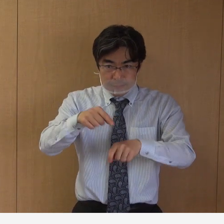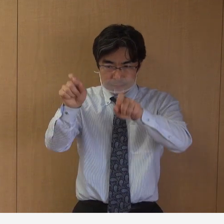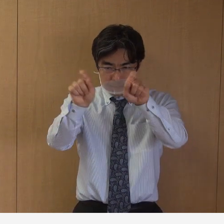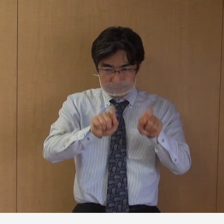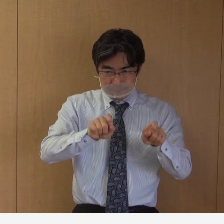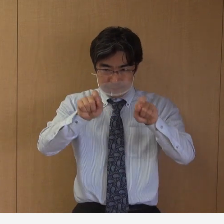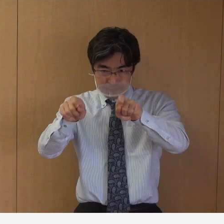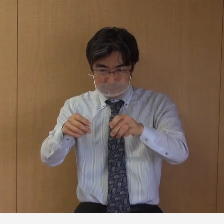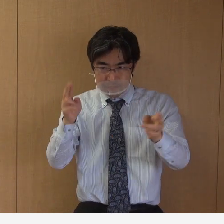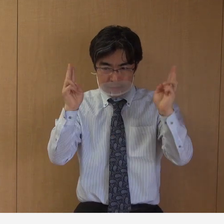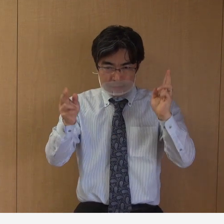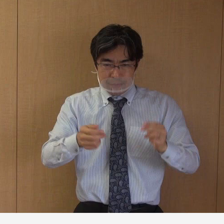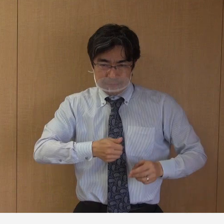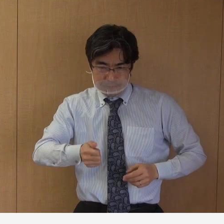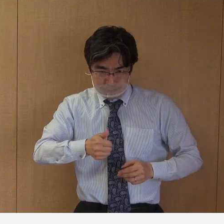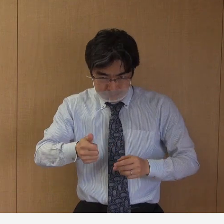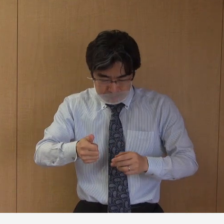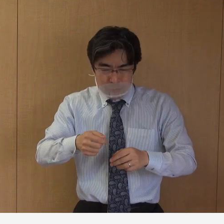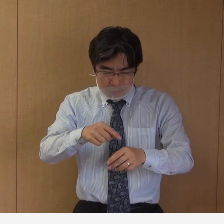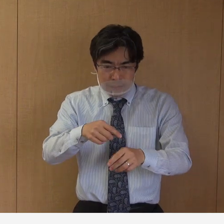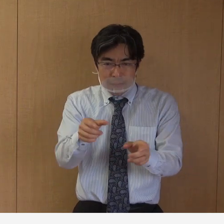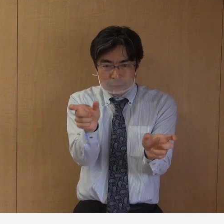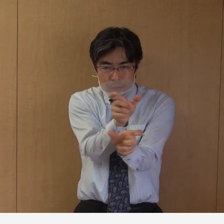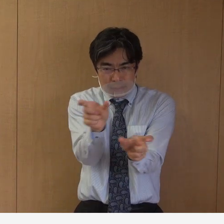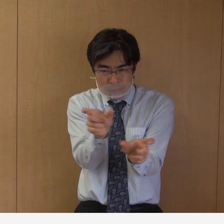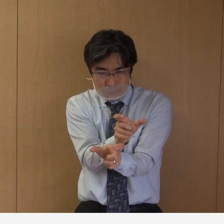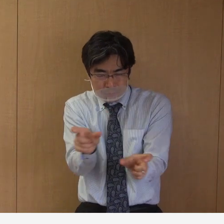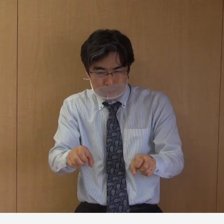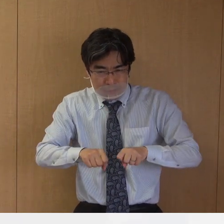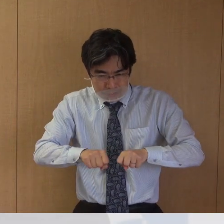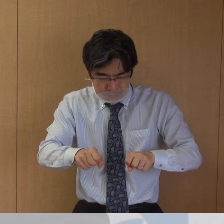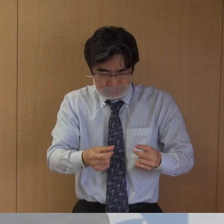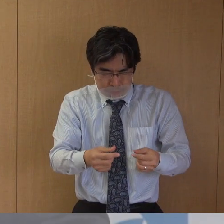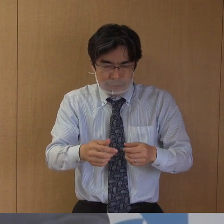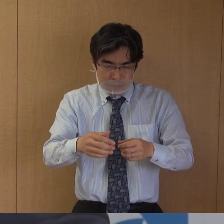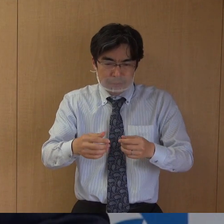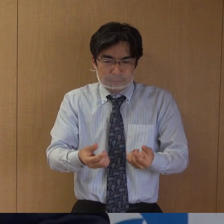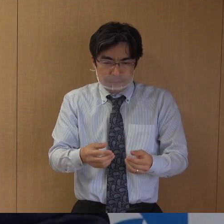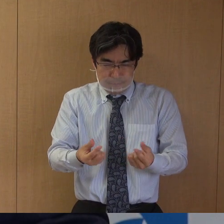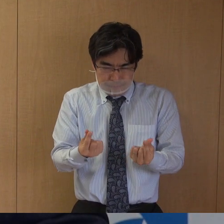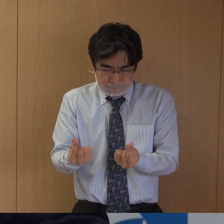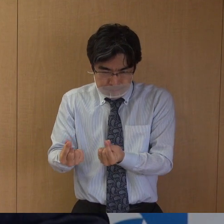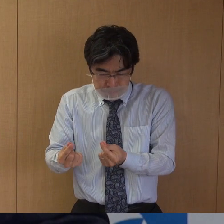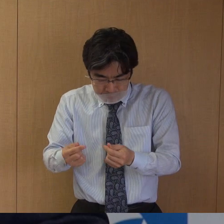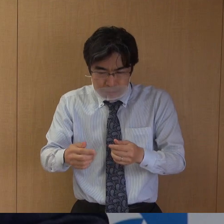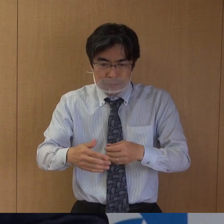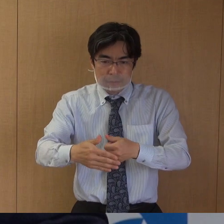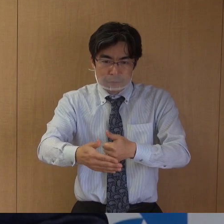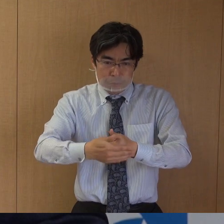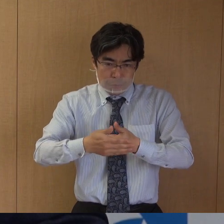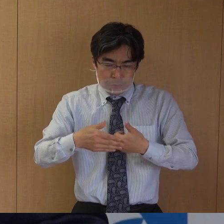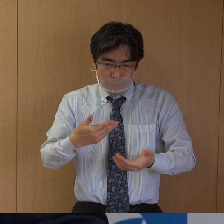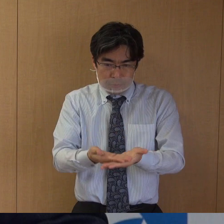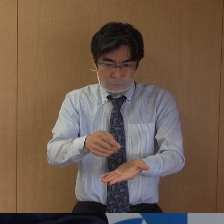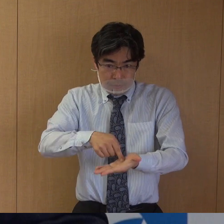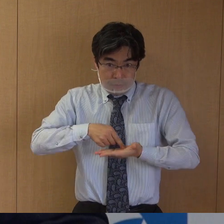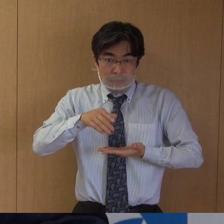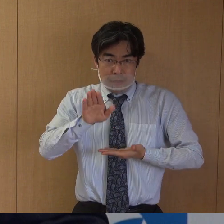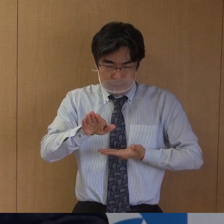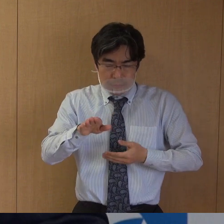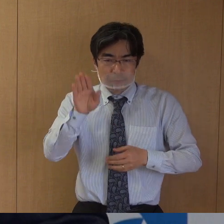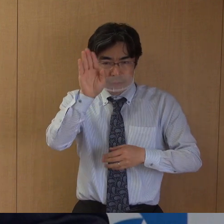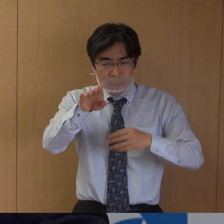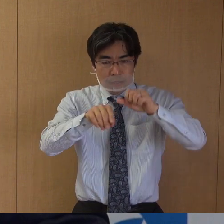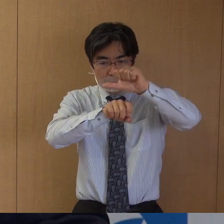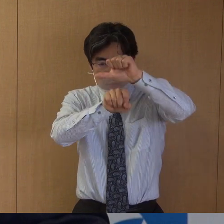などに対する協力の要請がされています。これから大型連休を迎えます